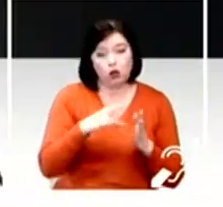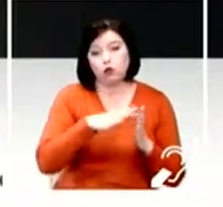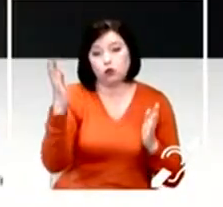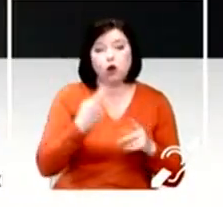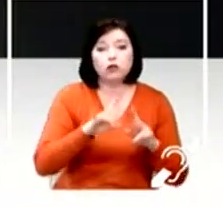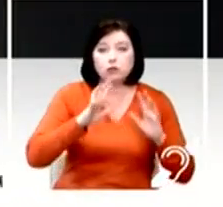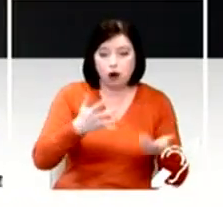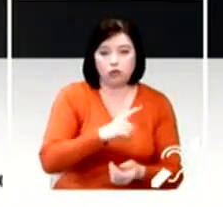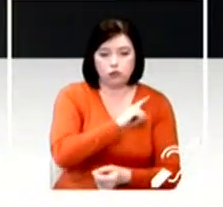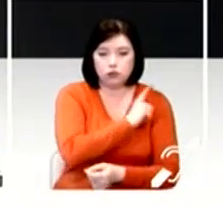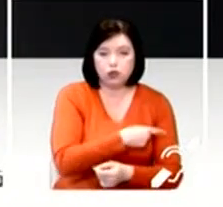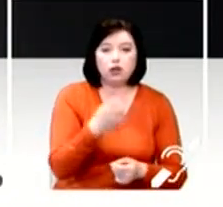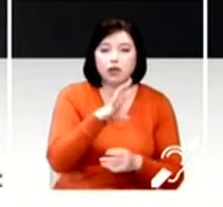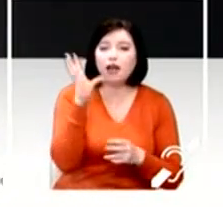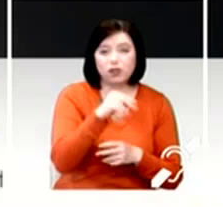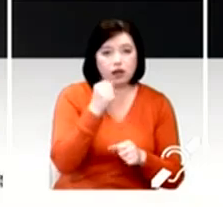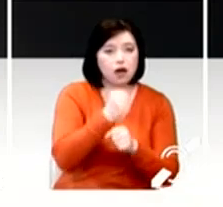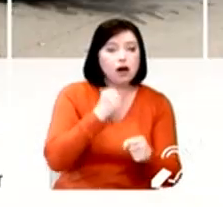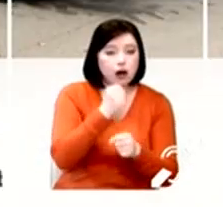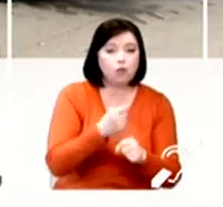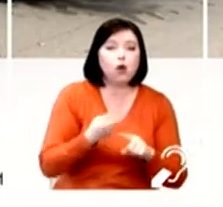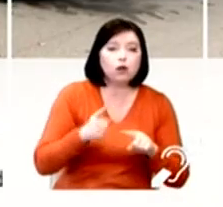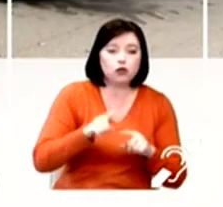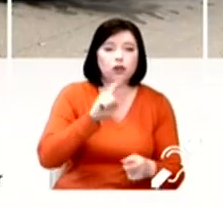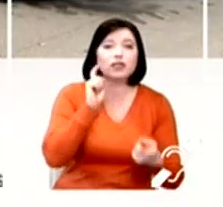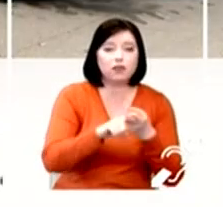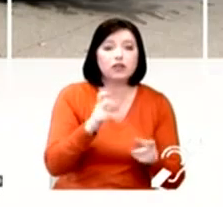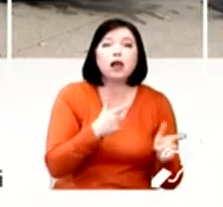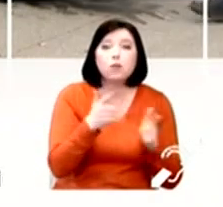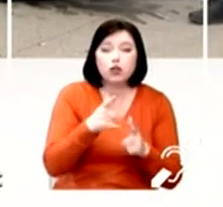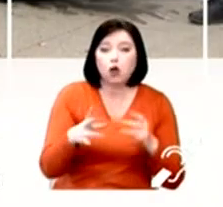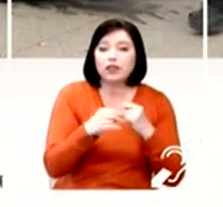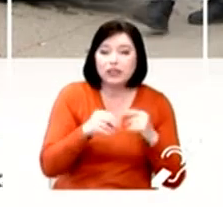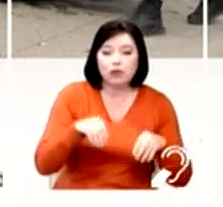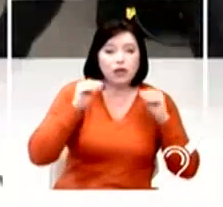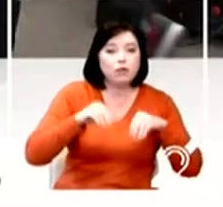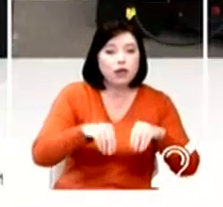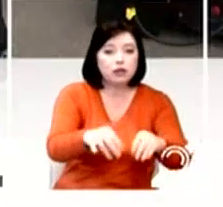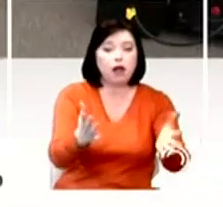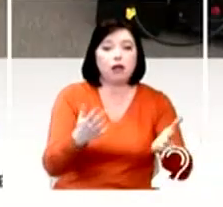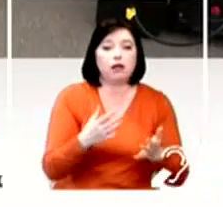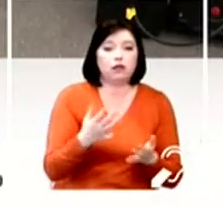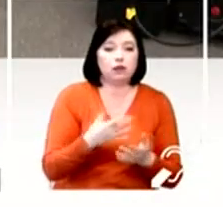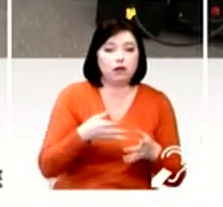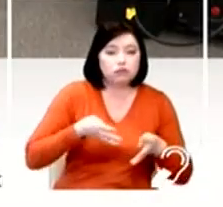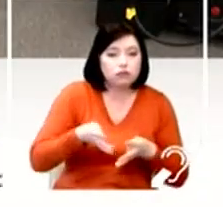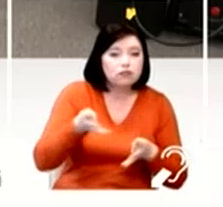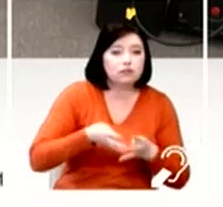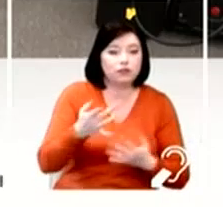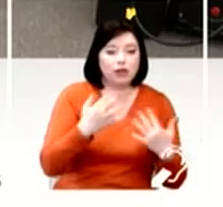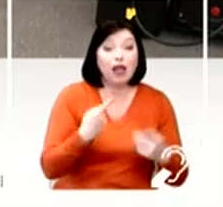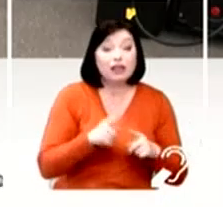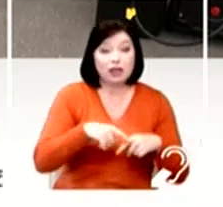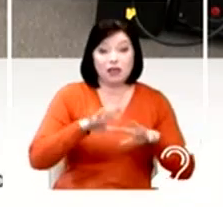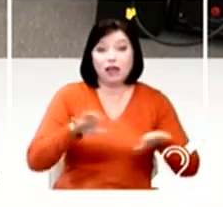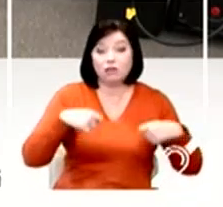universale destinate pentru toate lucrările ce țin de pregătirea solului, semănatul, lucrările de erbicidat. La târgul